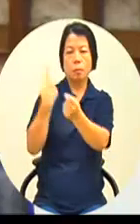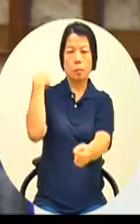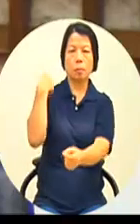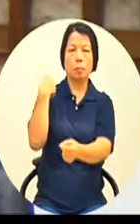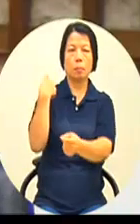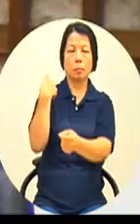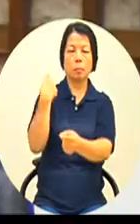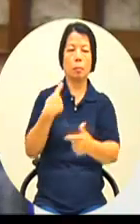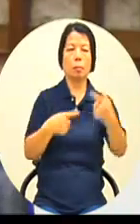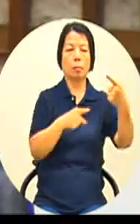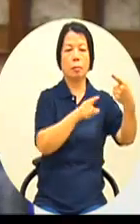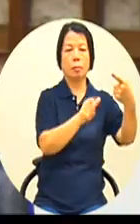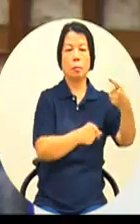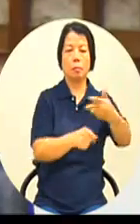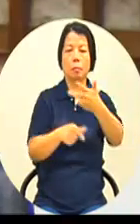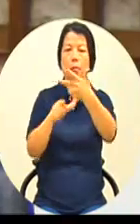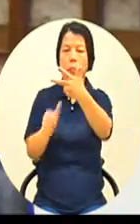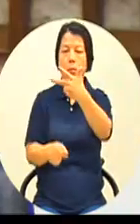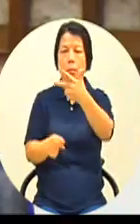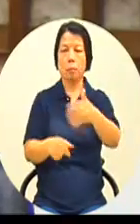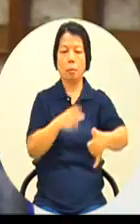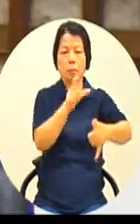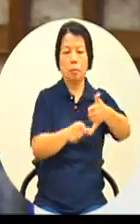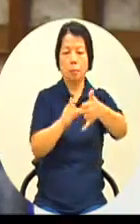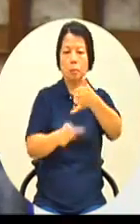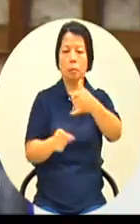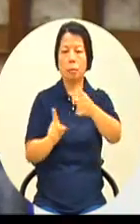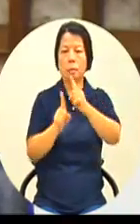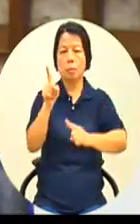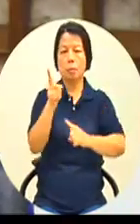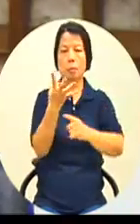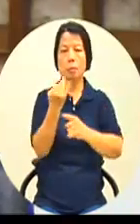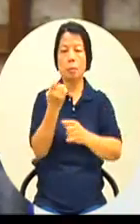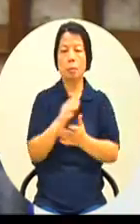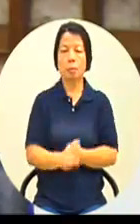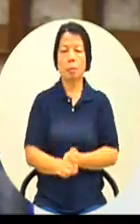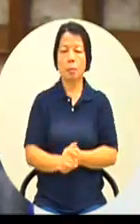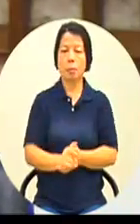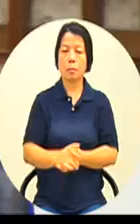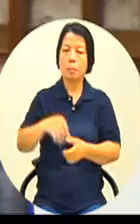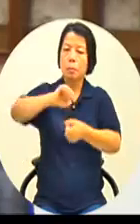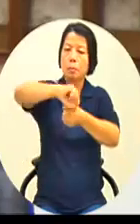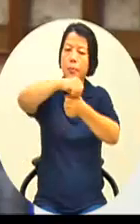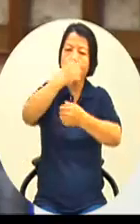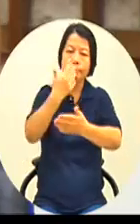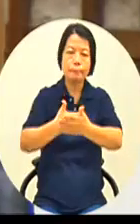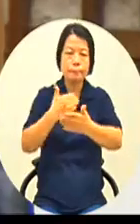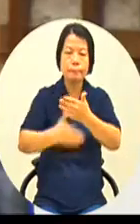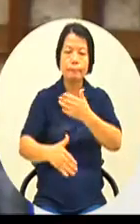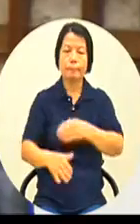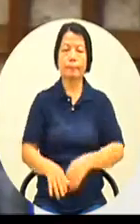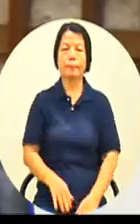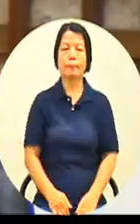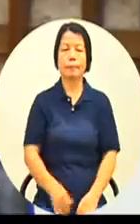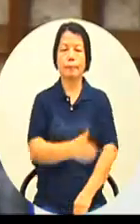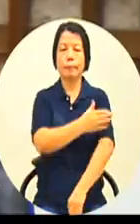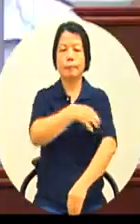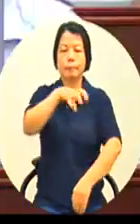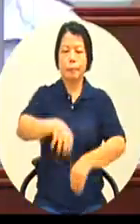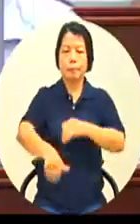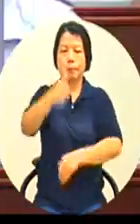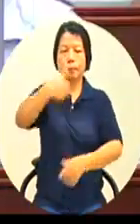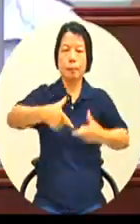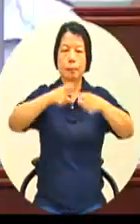月，迄、那个件数差别有差别，有增加啊减少？来，请陈局长进来。 交通局陈局长是答